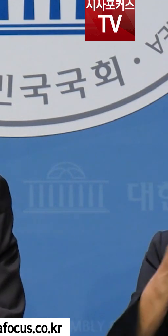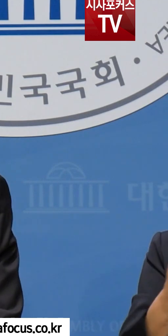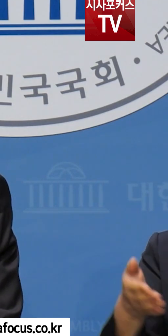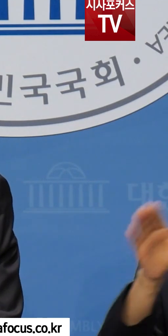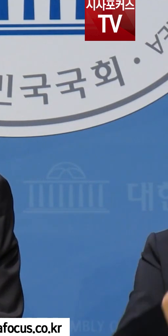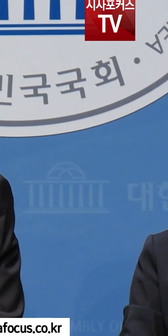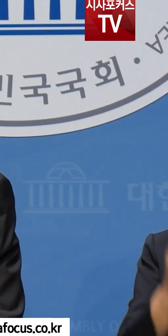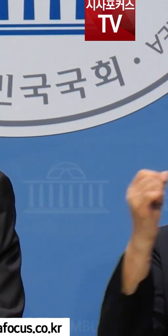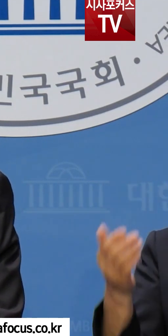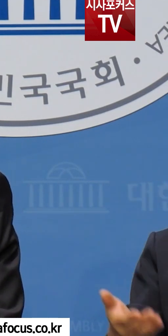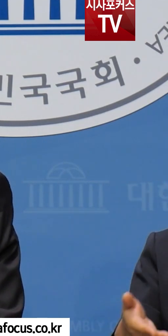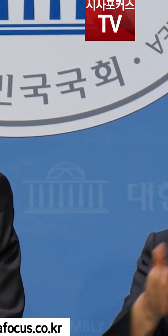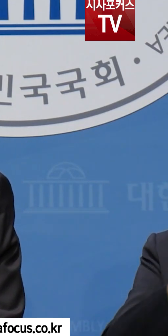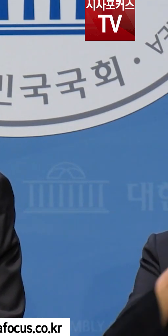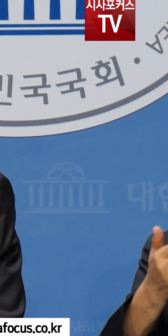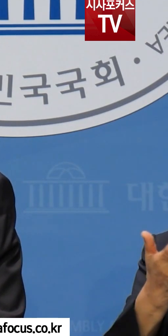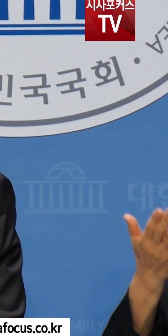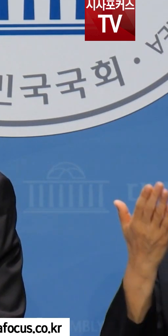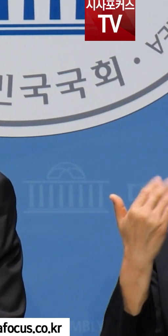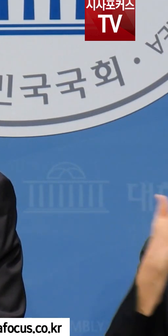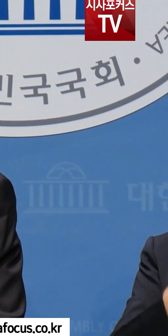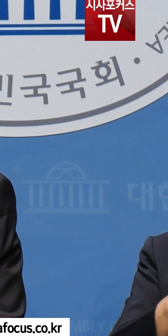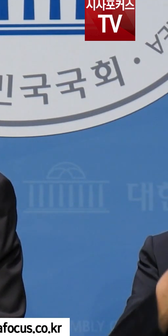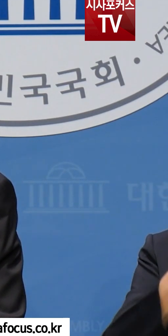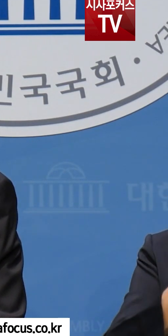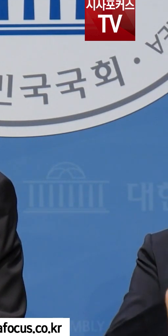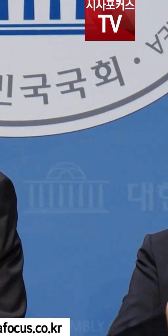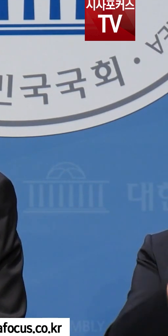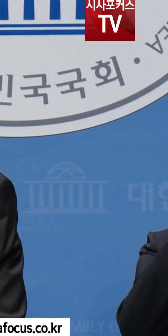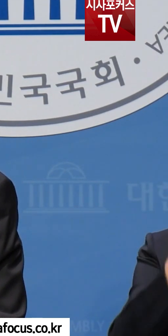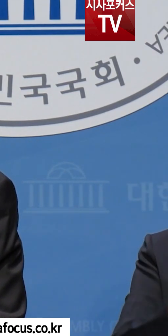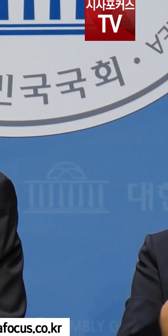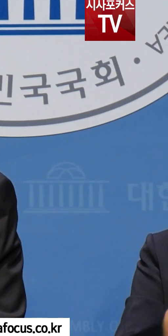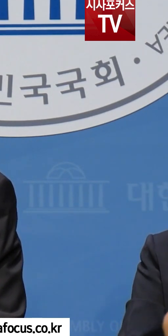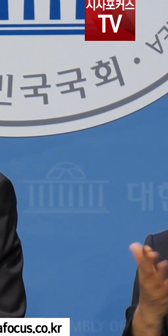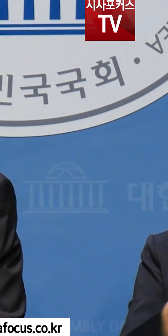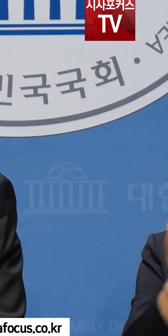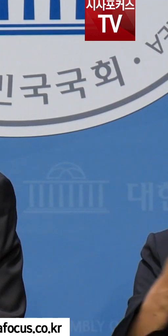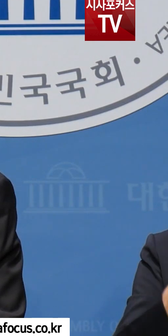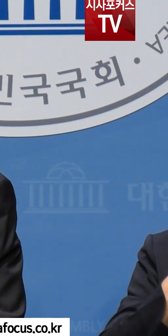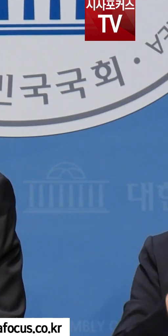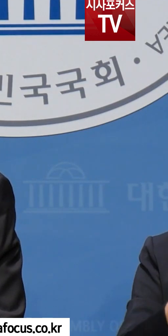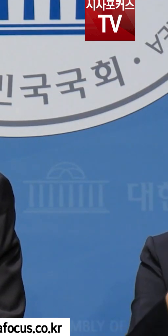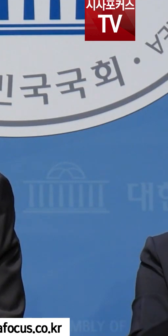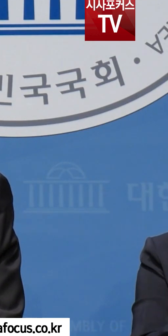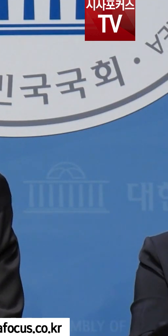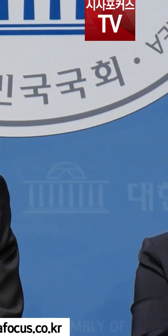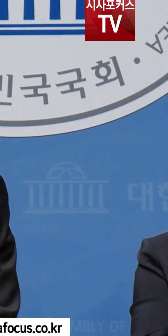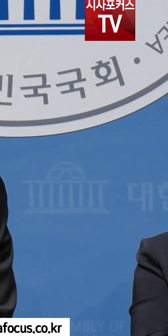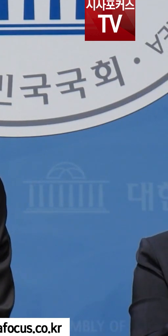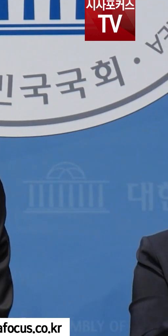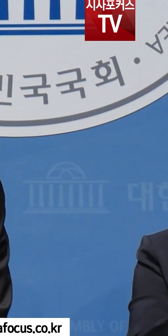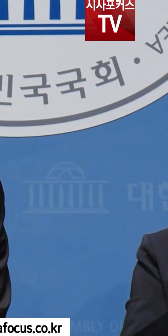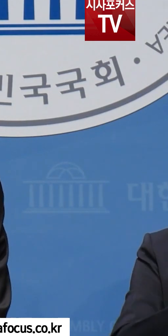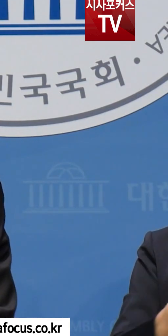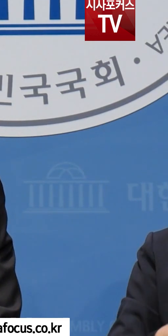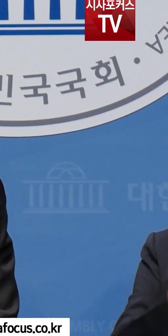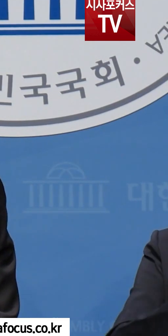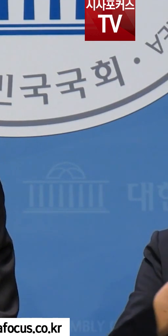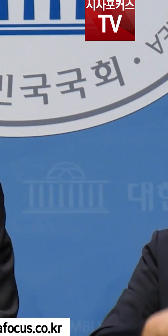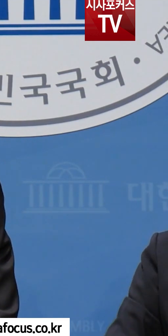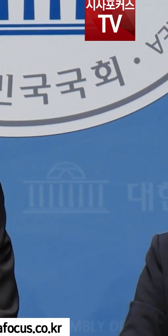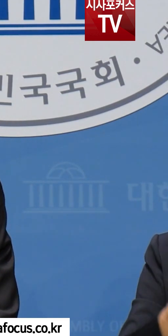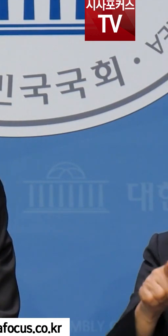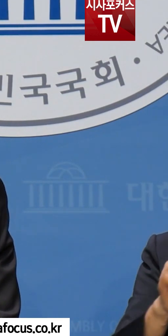조기 완수하여 학교 급식 노동자를 위한 신속한 폐질환 예방 인프라 구축에 나서야 합니다.